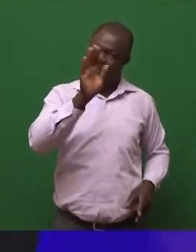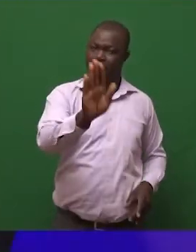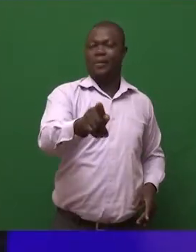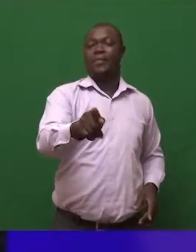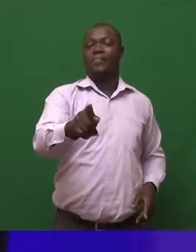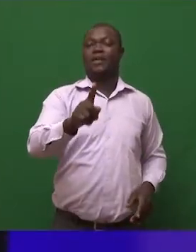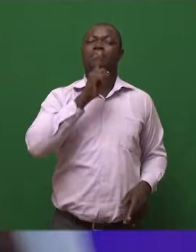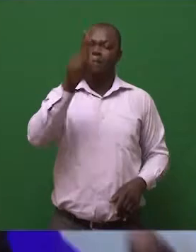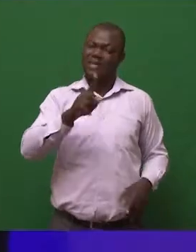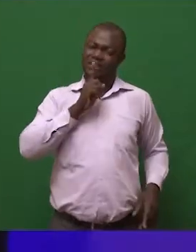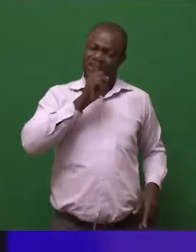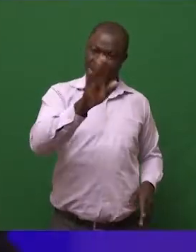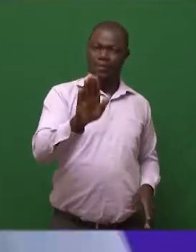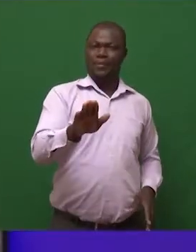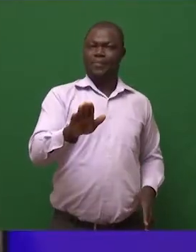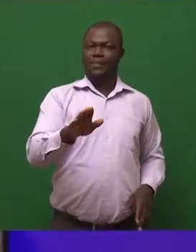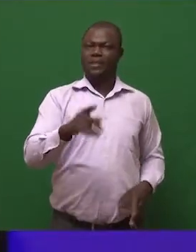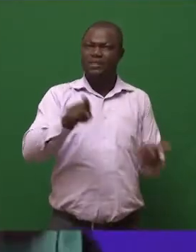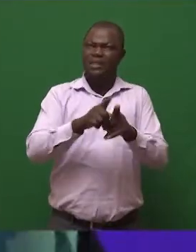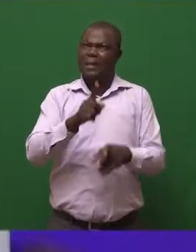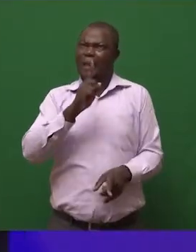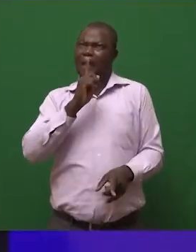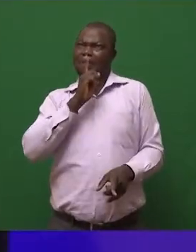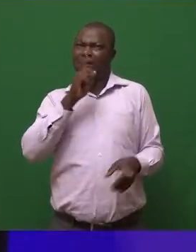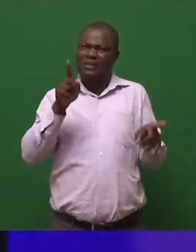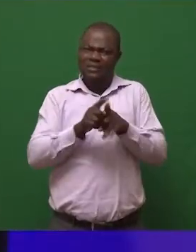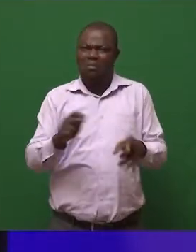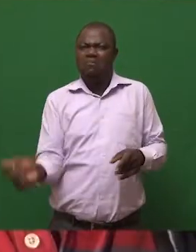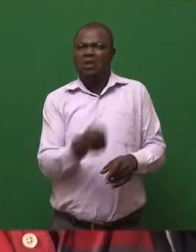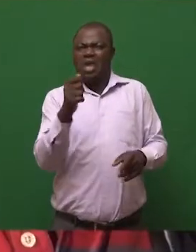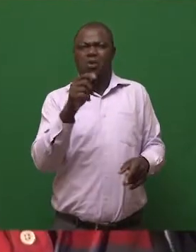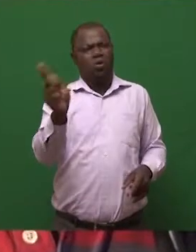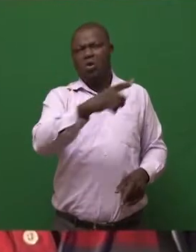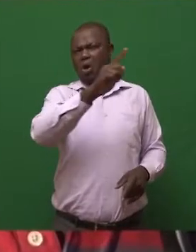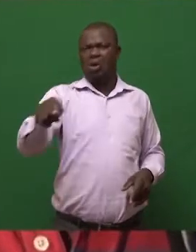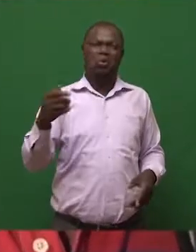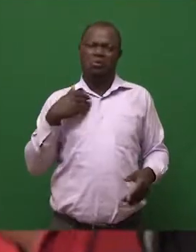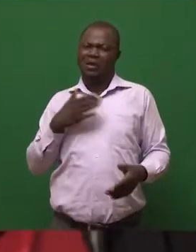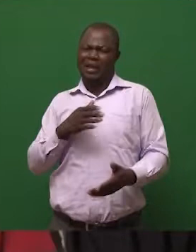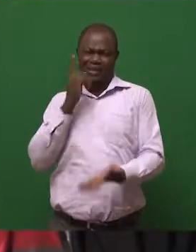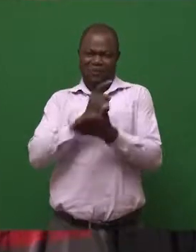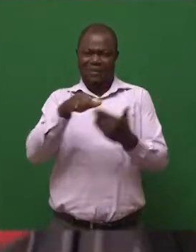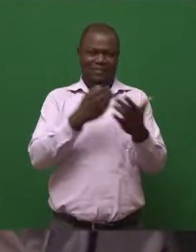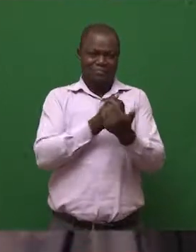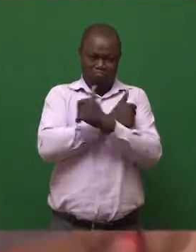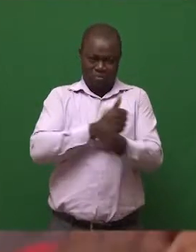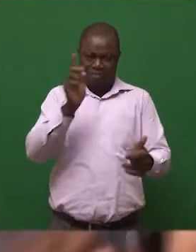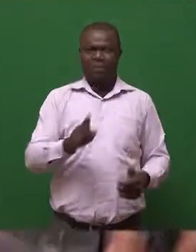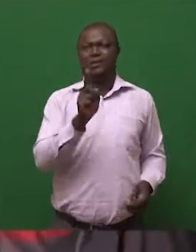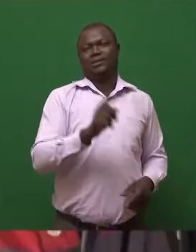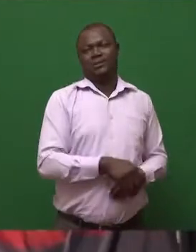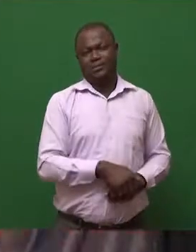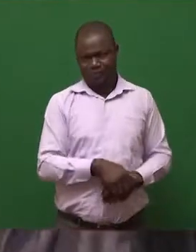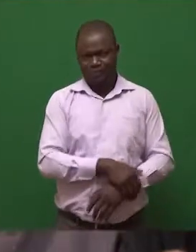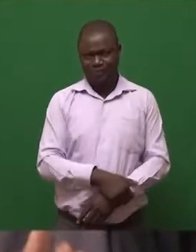mutaurirei kaipapo ndo zvatinongokurudzira vanhu ngavataure maikona kuti zii semutsvairo riseri kwemba tiri kufira mahara mashoko makukuta ari